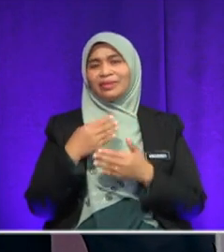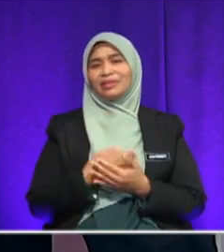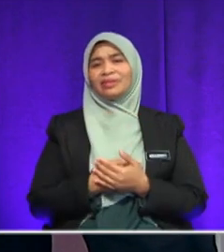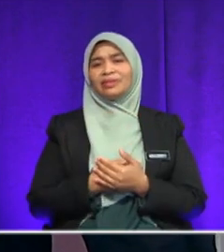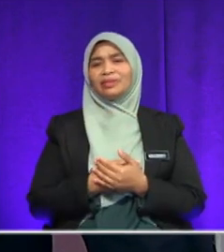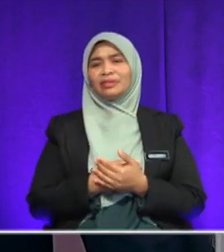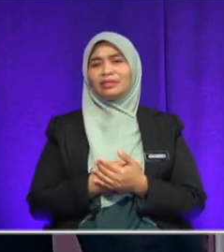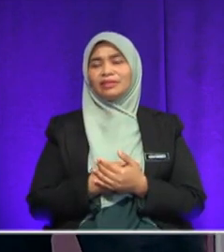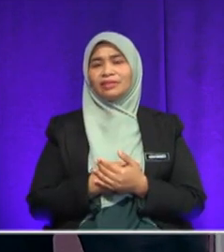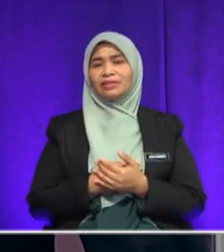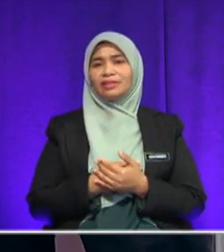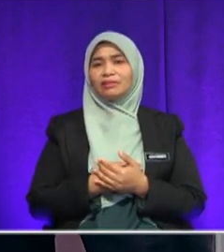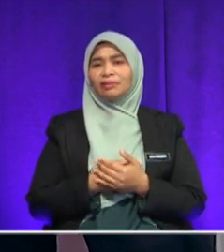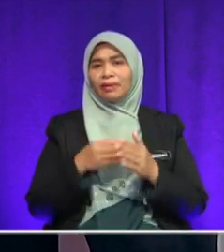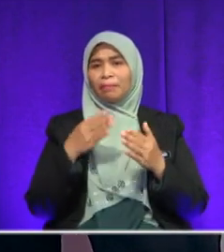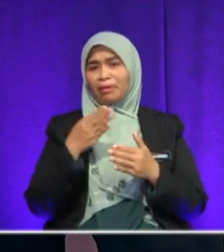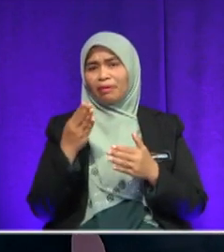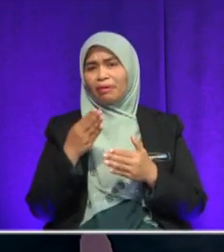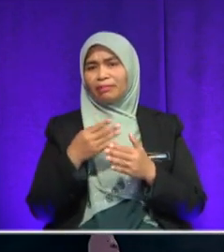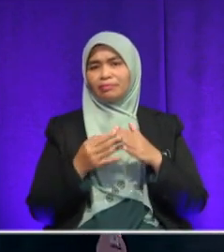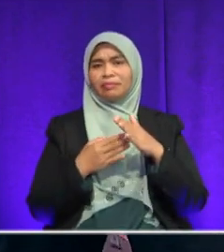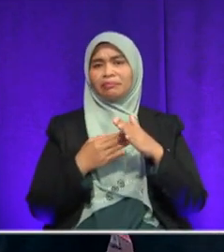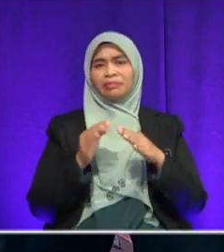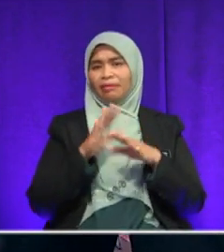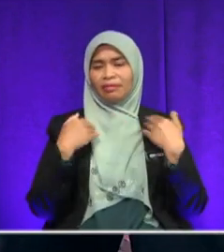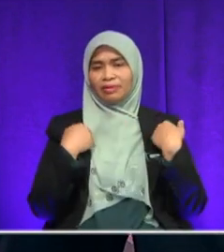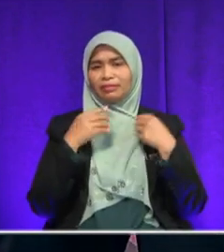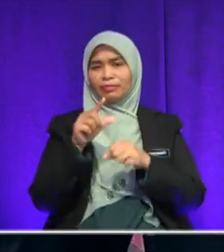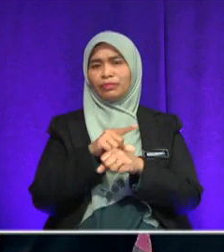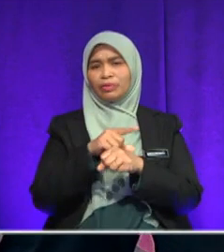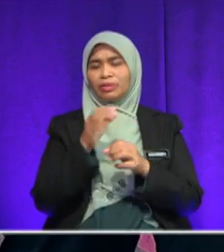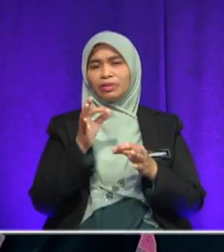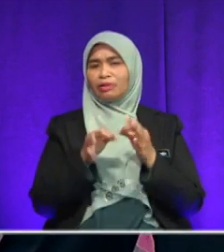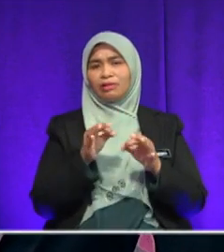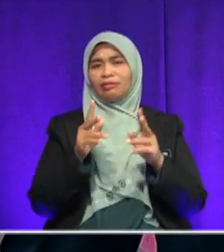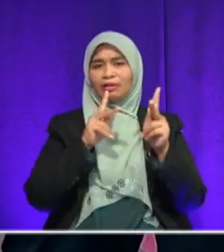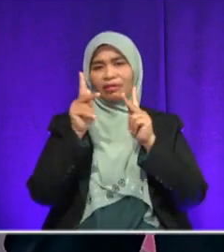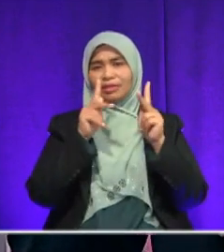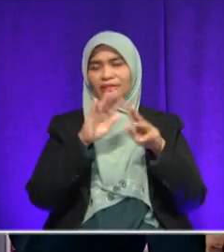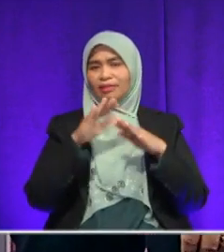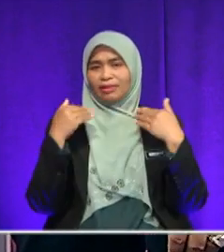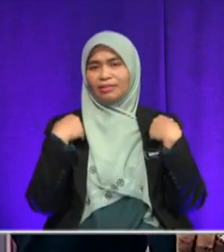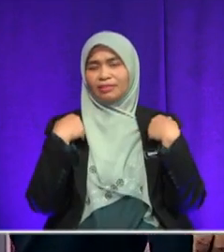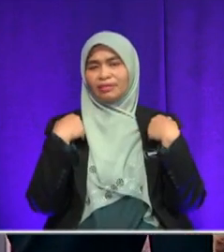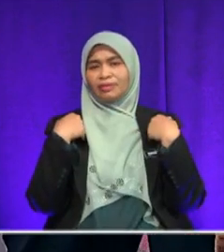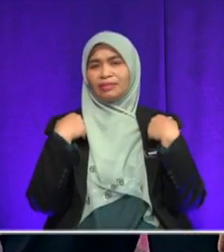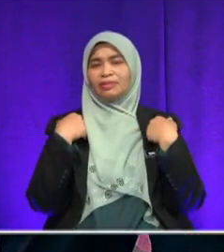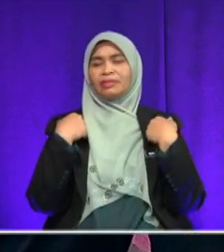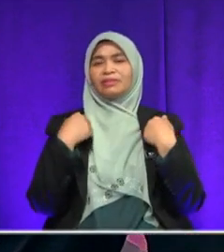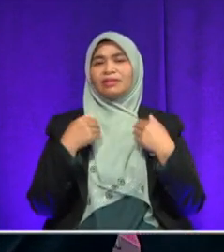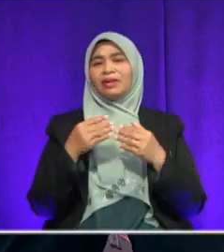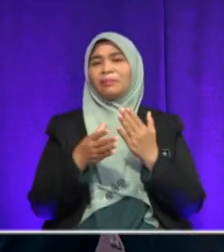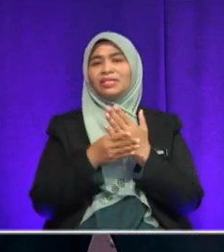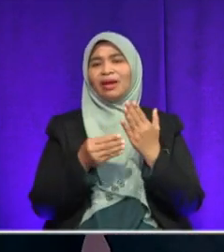penggunaan bahan api, ataupun bahan api tidak ada fungsi, tidak akan berfungsi tanpa adanya kereta. Sebab bahan api dengan